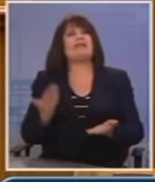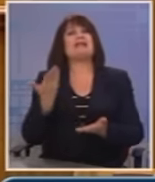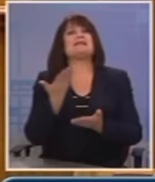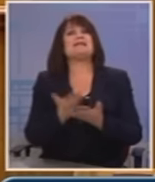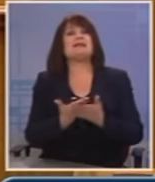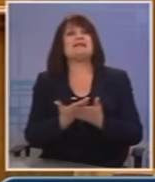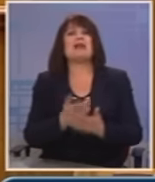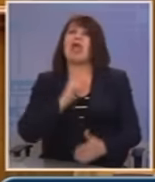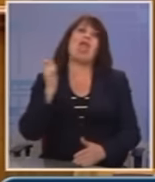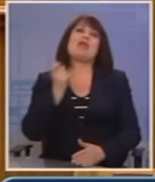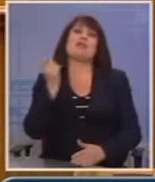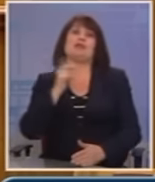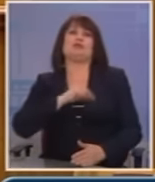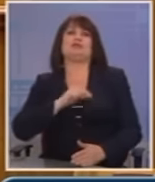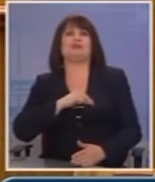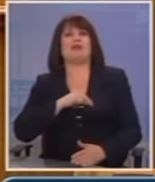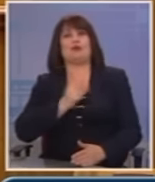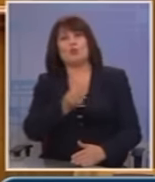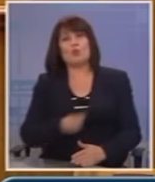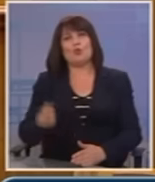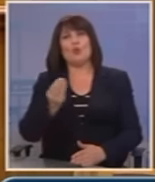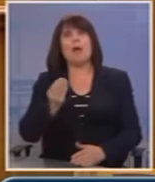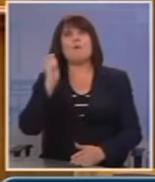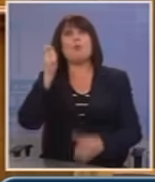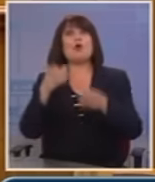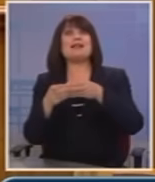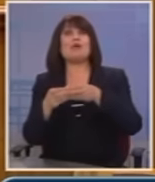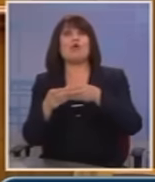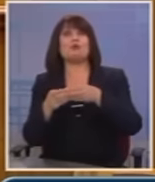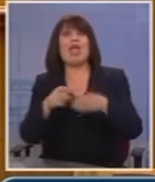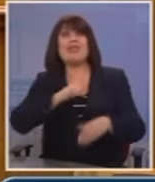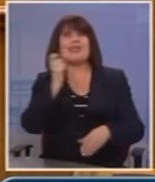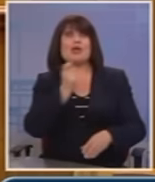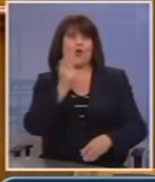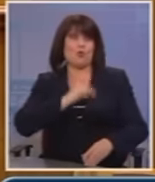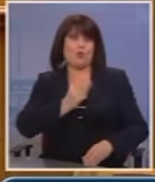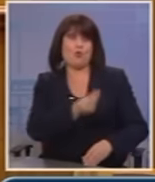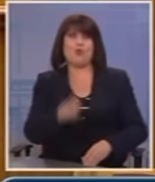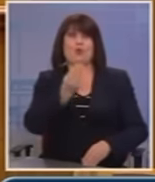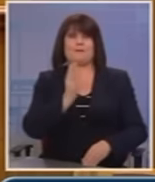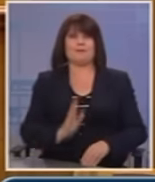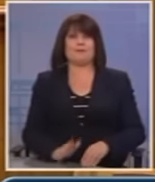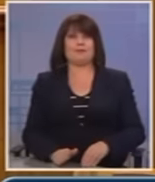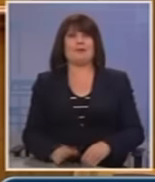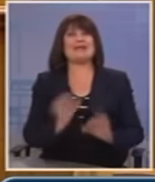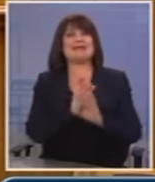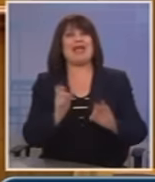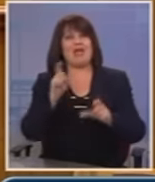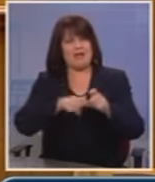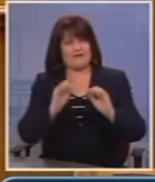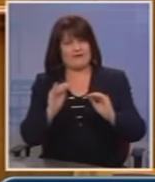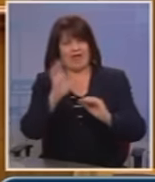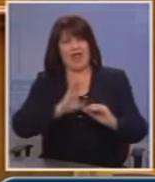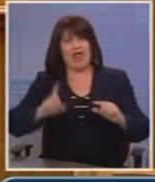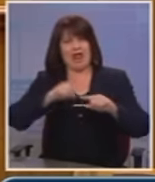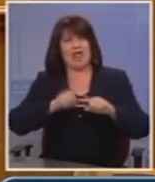το εθνικό συμφέρον πάνω από το κομματικό. Ότι θα διασφαλίσετε την παραμονή της Ελλάδας στην Ευρώπη και